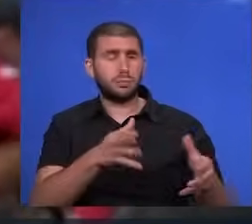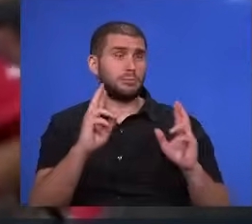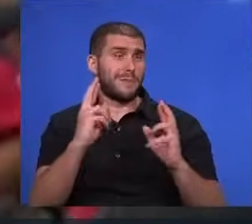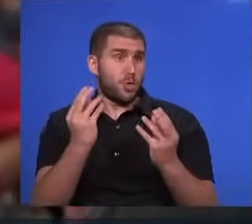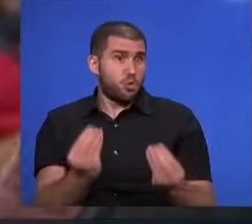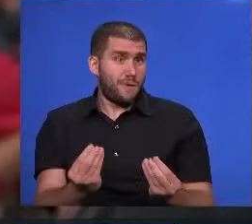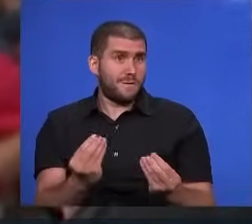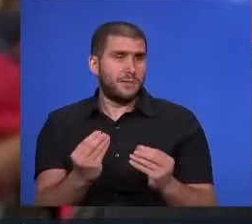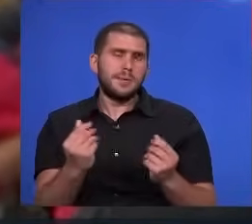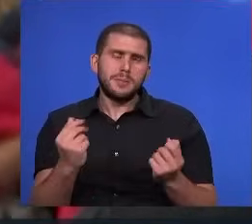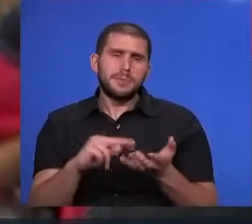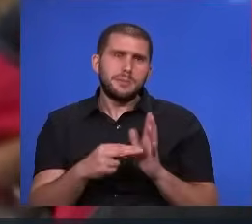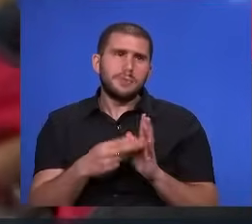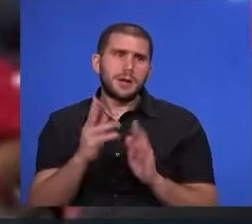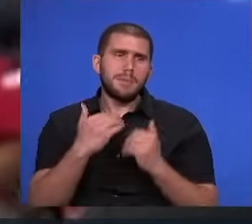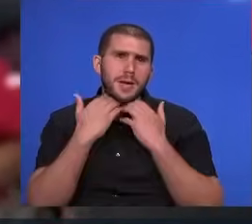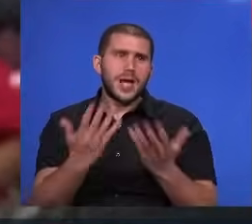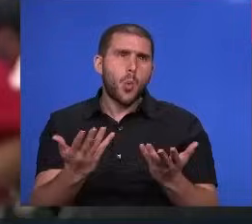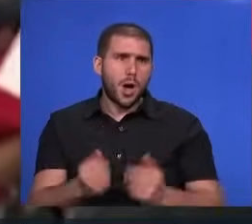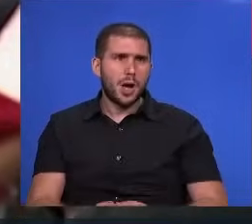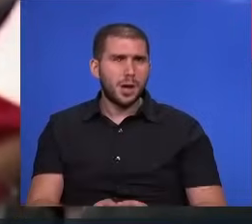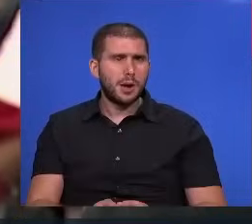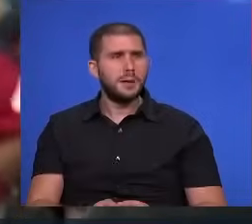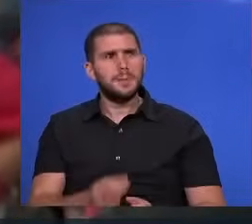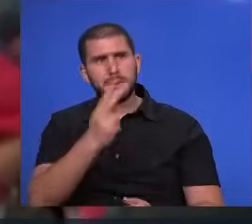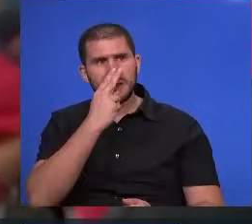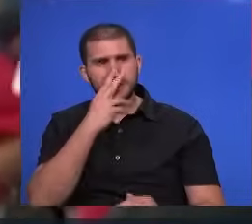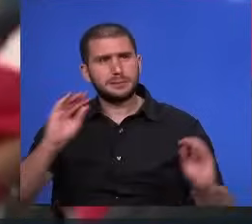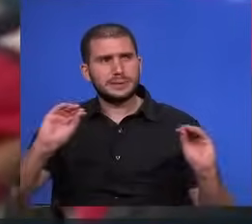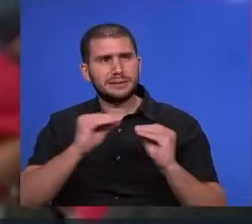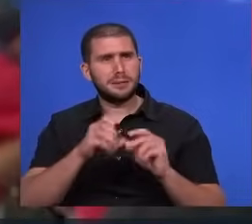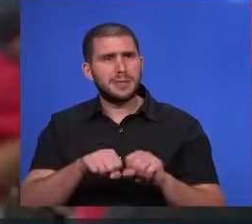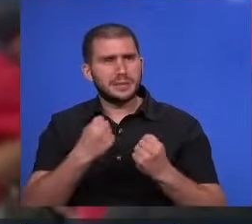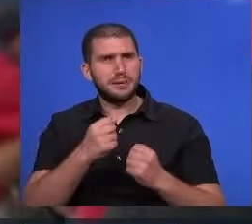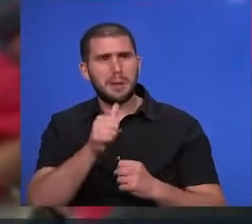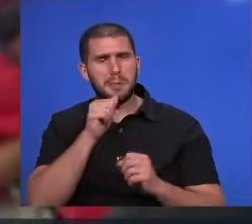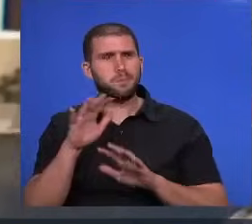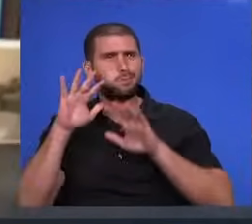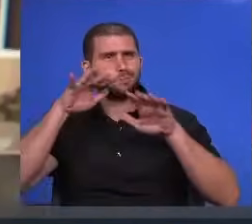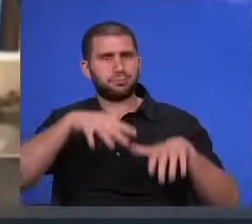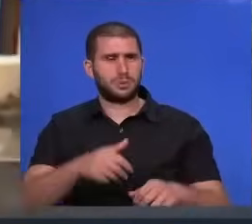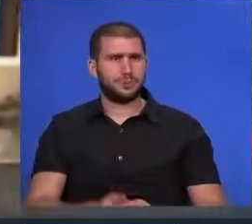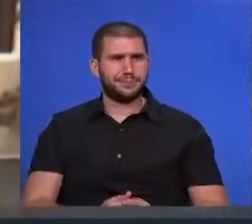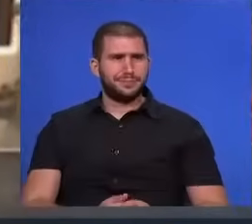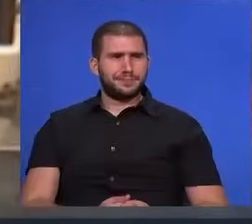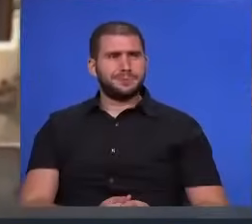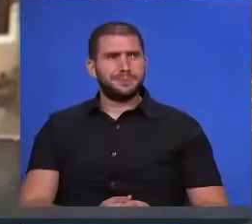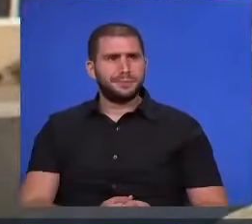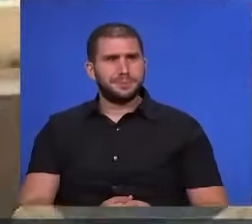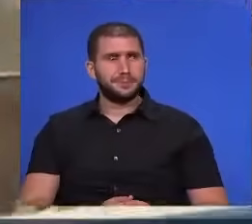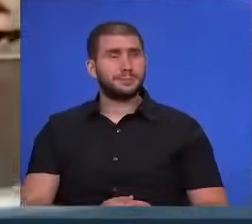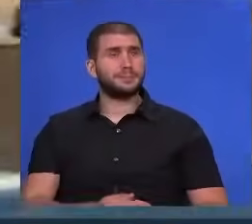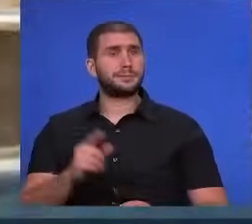best but preparing for the worst and just trying to alleviate some of the water damage that possibly could happen. הוריקן